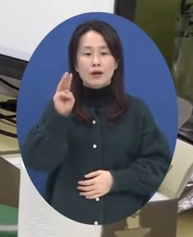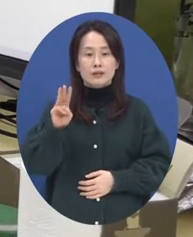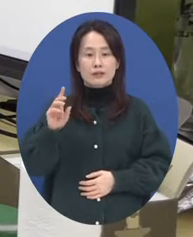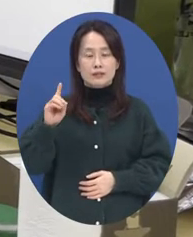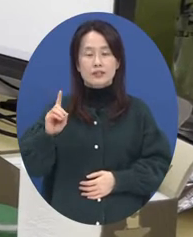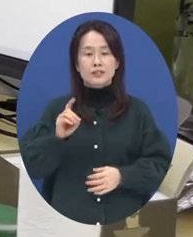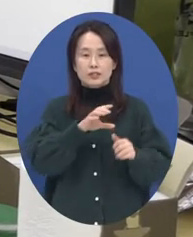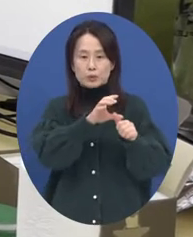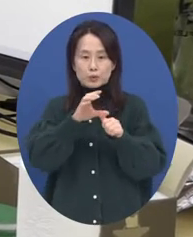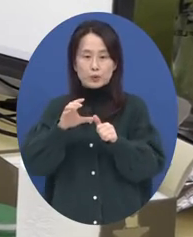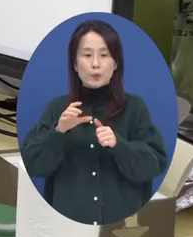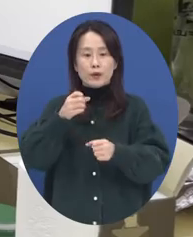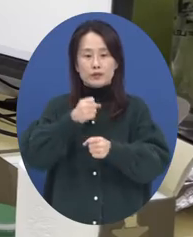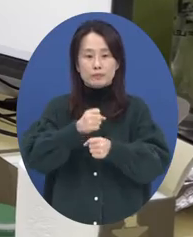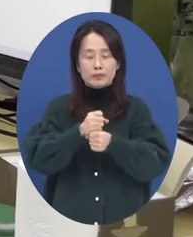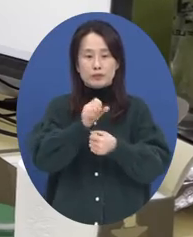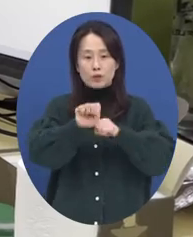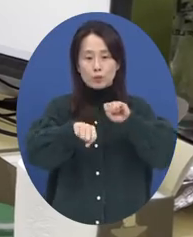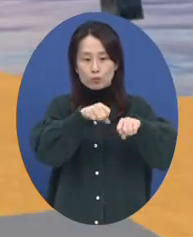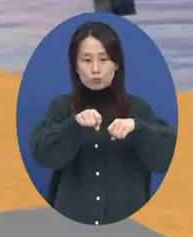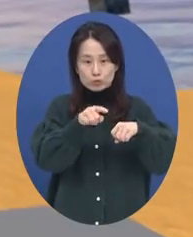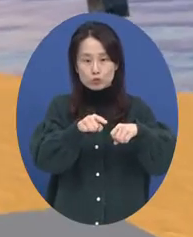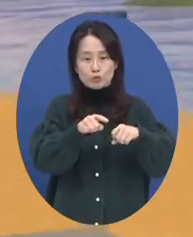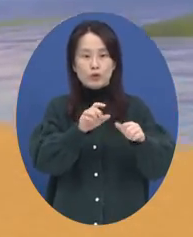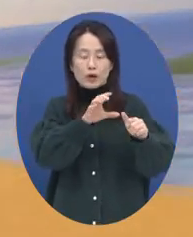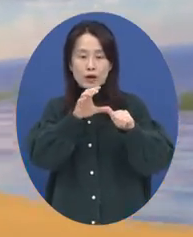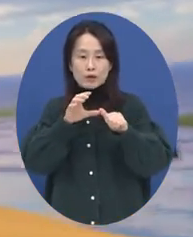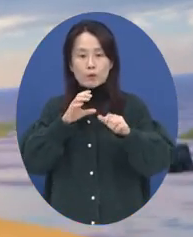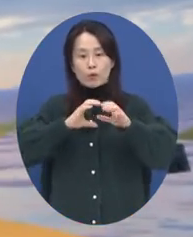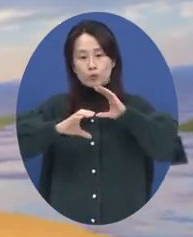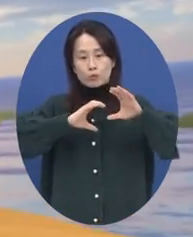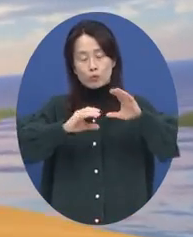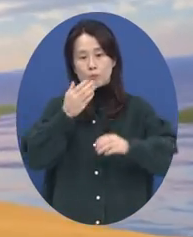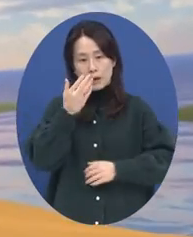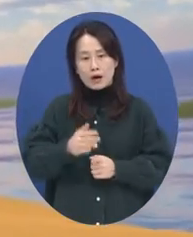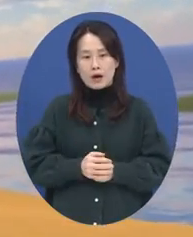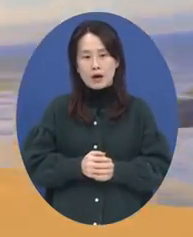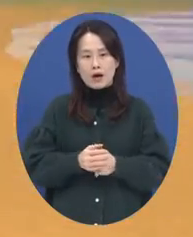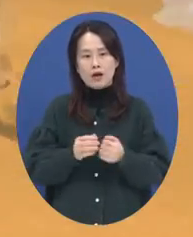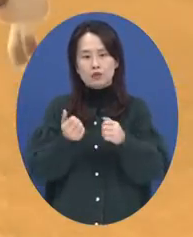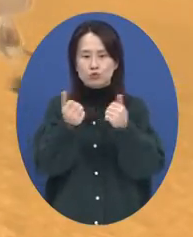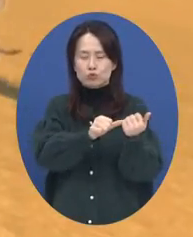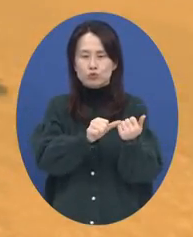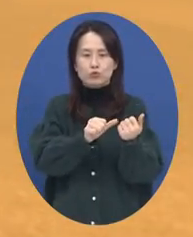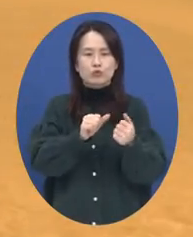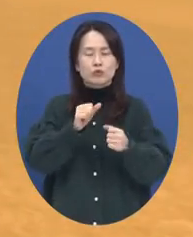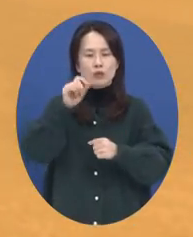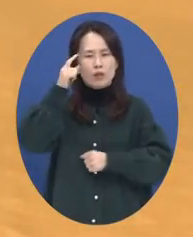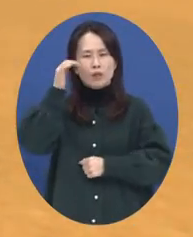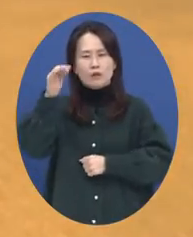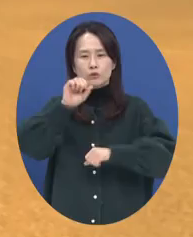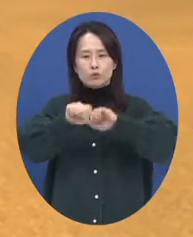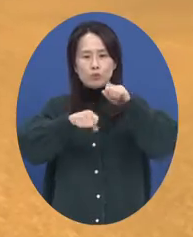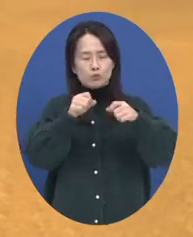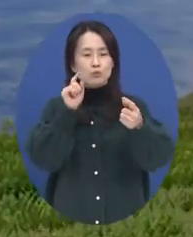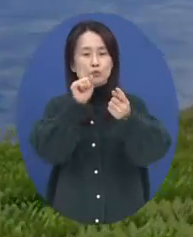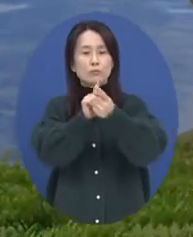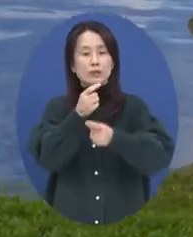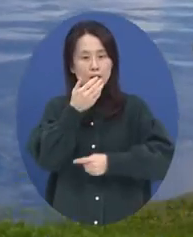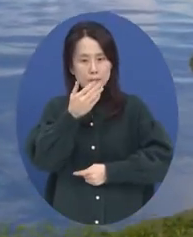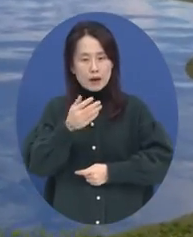3D 모델링으로 구현된 가상의 반려동물 캐릭터와 소통하고 먼저 떠나보낸 그리운 반려동물도 생생히